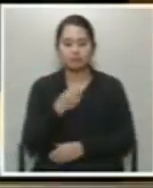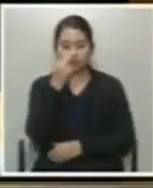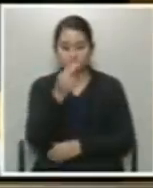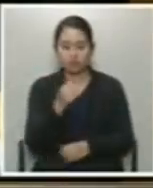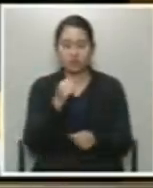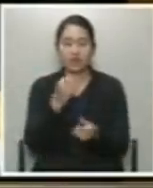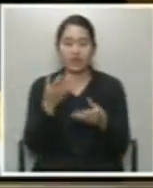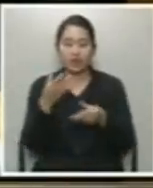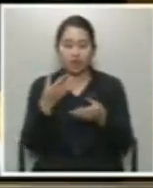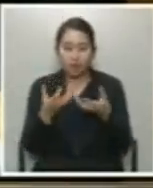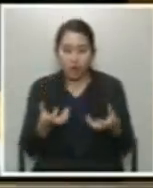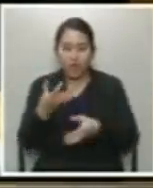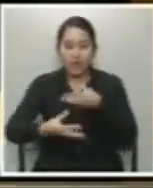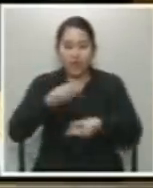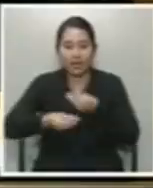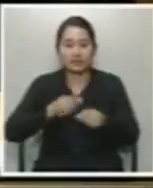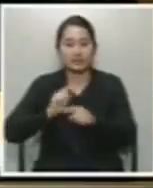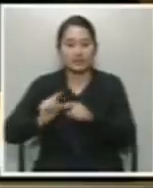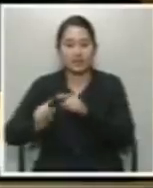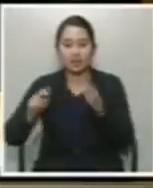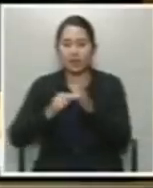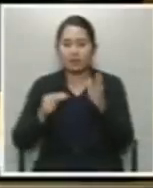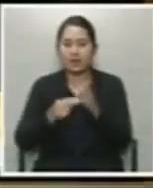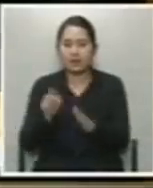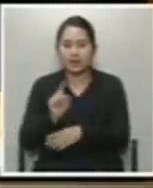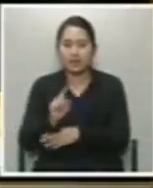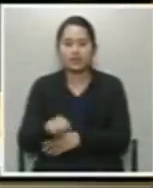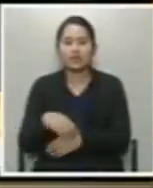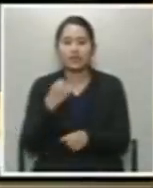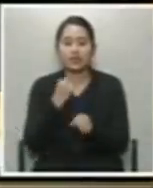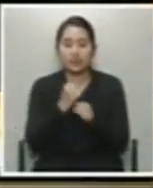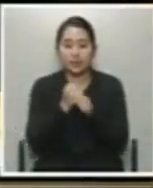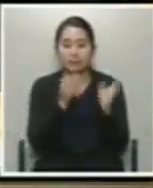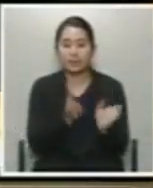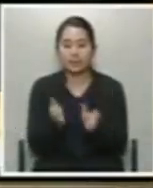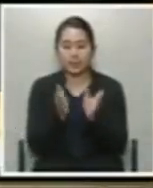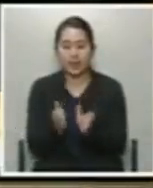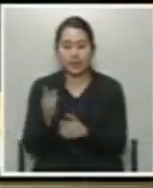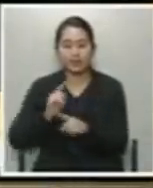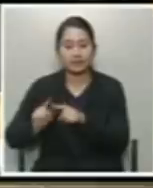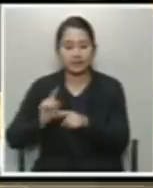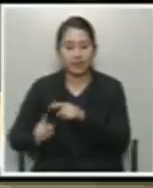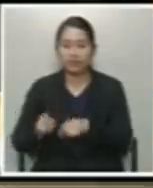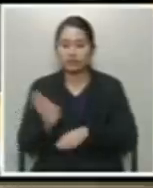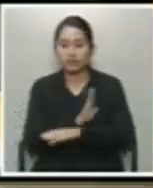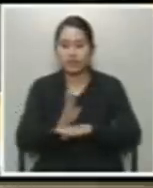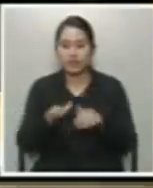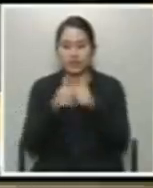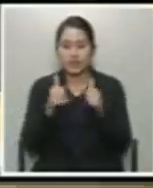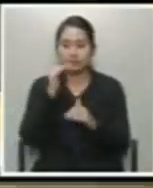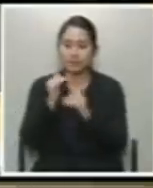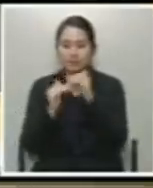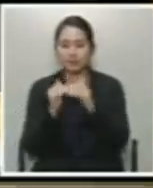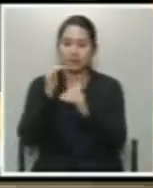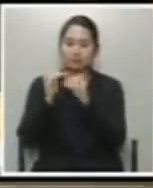อมาไม่ได้แปลว่าจะใช้ได้ตลอดกำลังการผลิตต้องมีไว้ใต้ธุรกิจดีก็เร่งขึ้นไปธุ